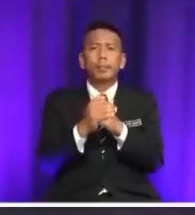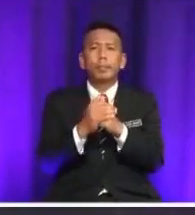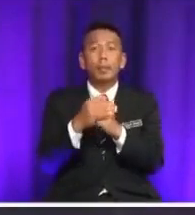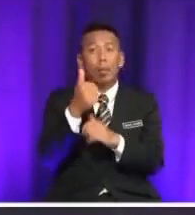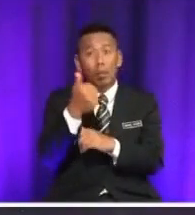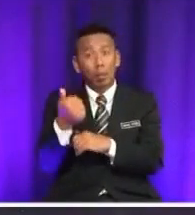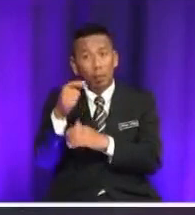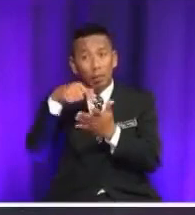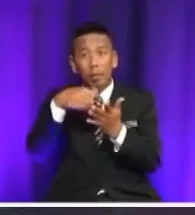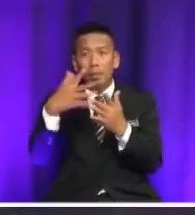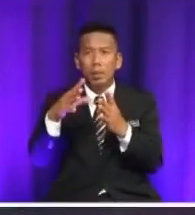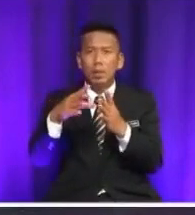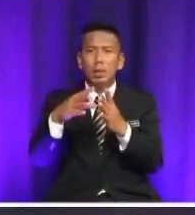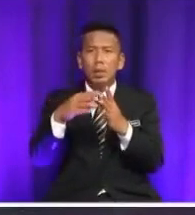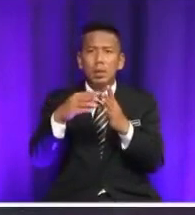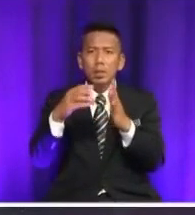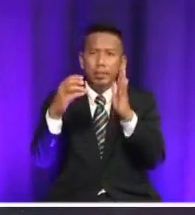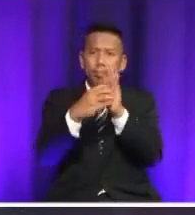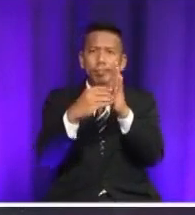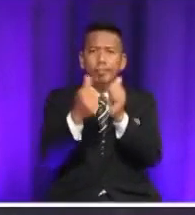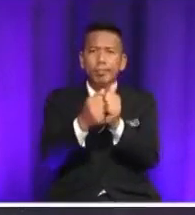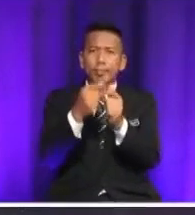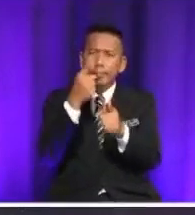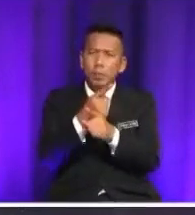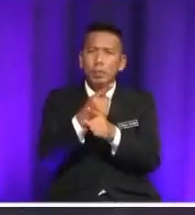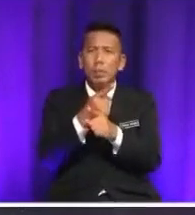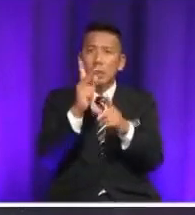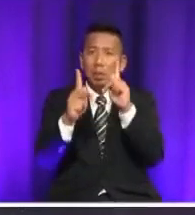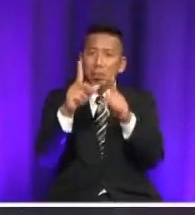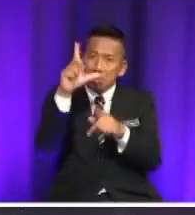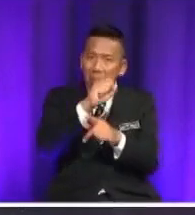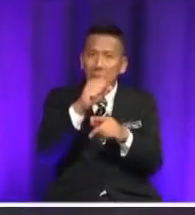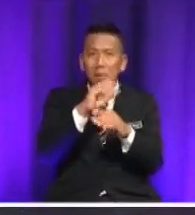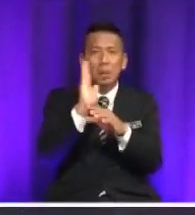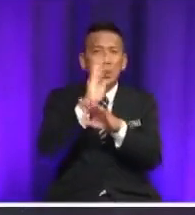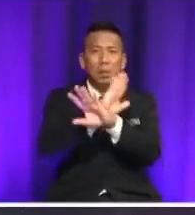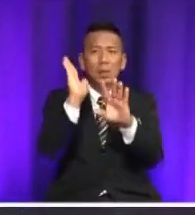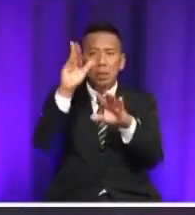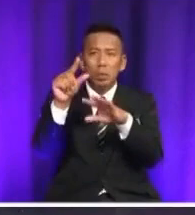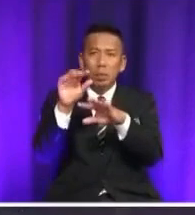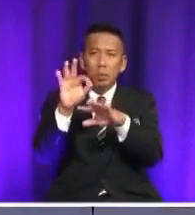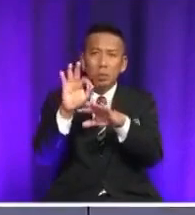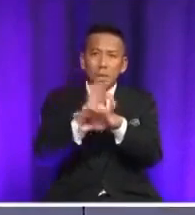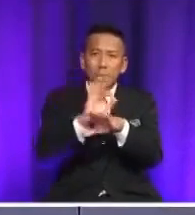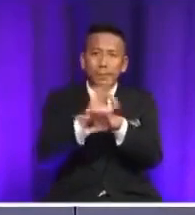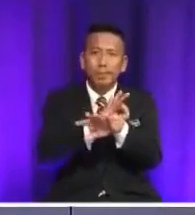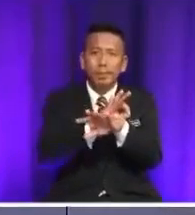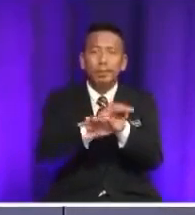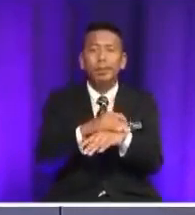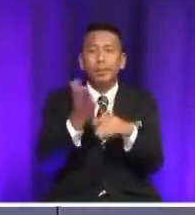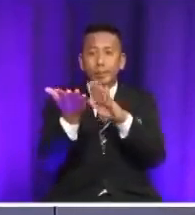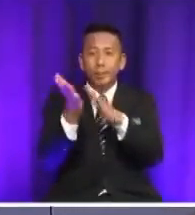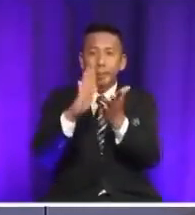dengan Betul lah oke baik nah seperti ini salah pasang kita gerak oke oke kemudian tangan bila titik meneliti jangan basah oke